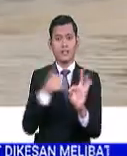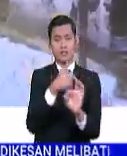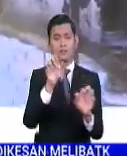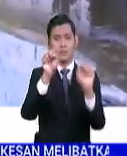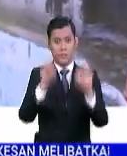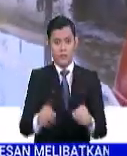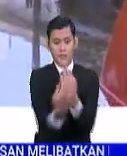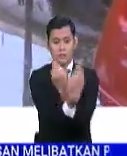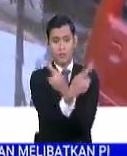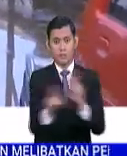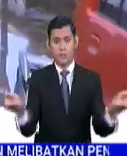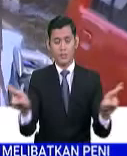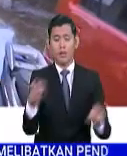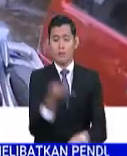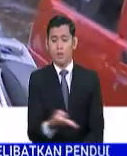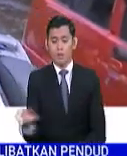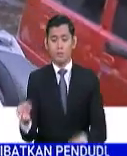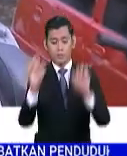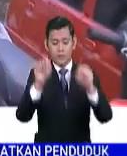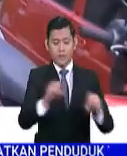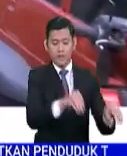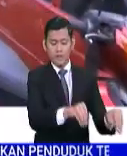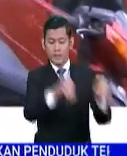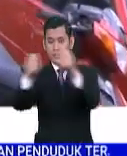mah. Walaupun banyak barang